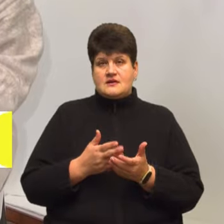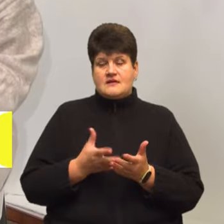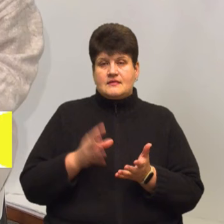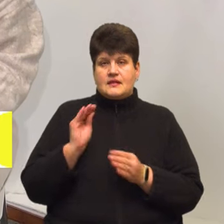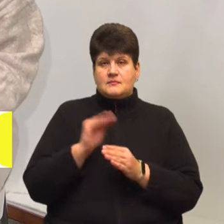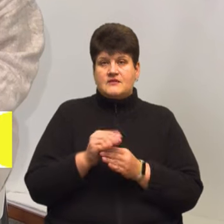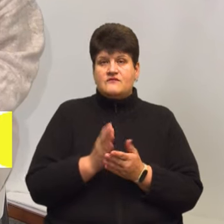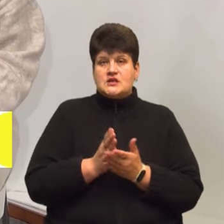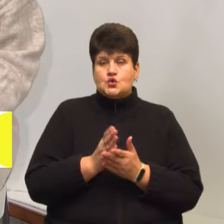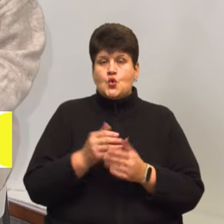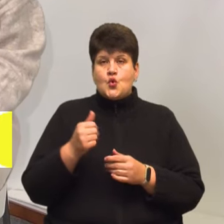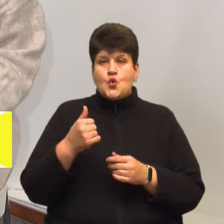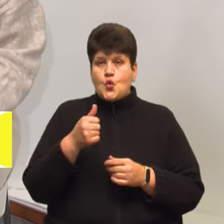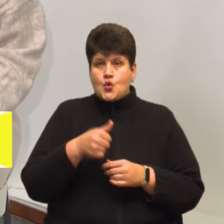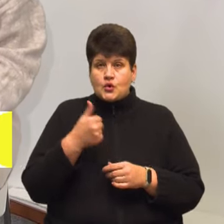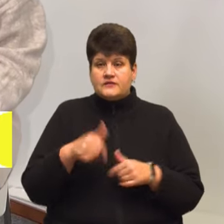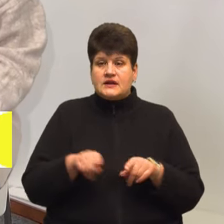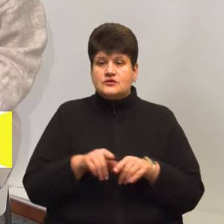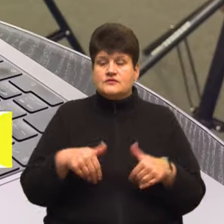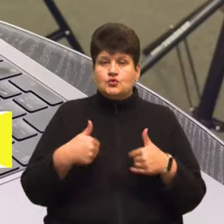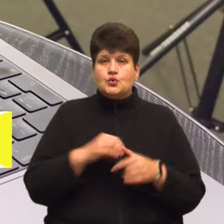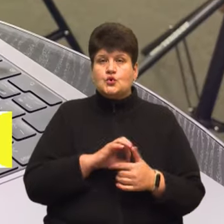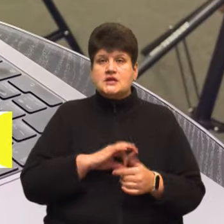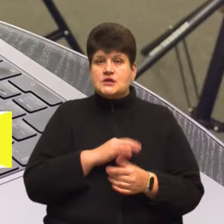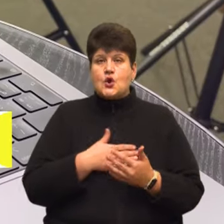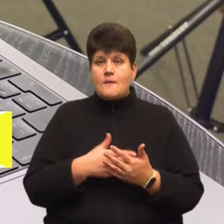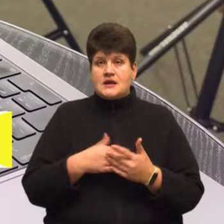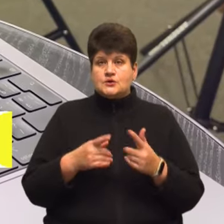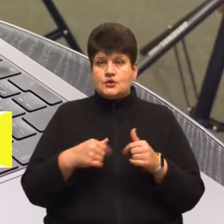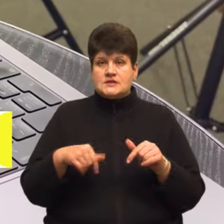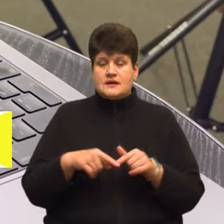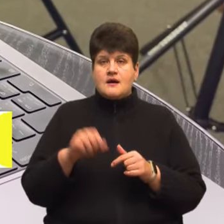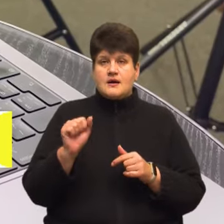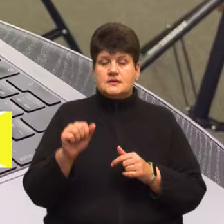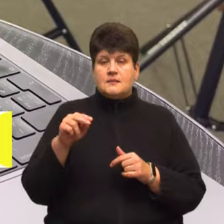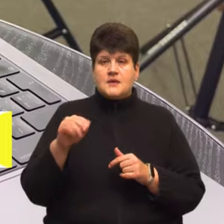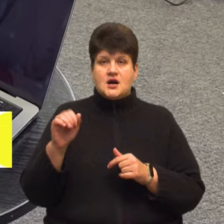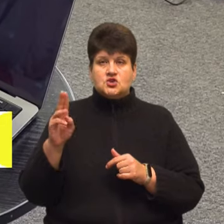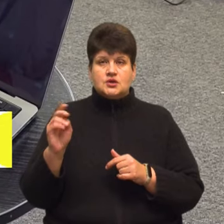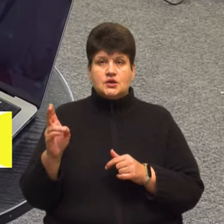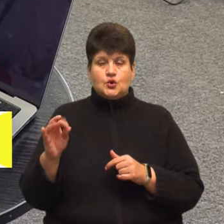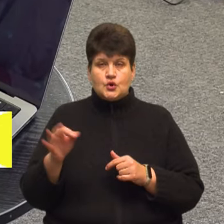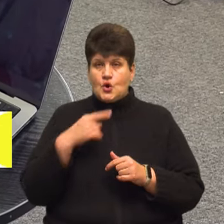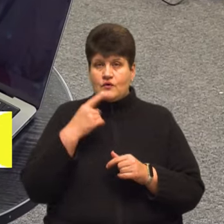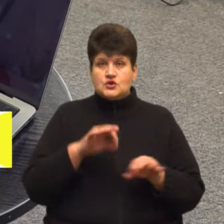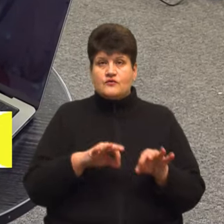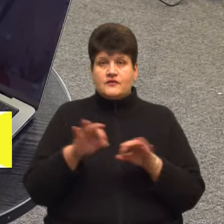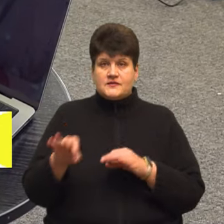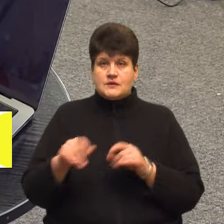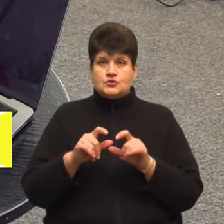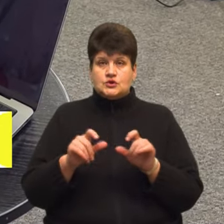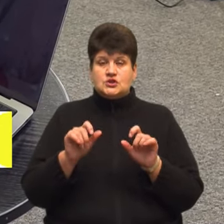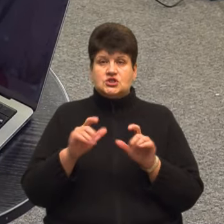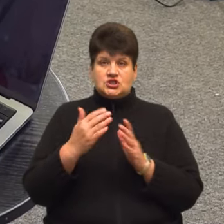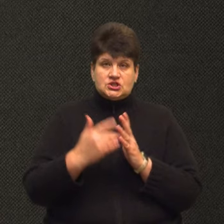коментарям Ми також Звернулися до юристки громадської організації принцип Анни пашкіної вона каже що вивести позаштат можуть через